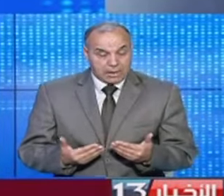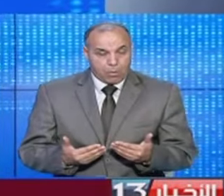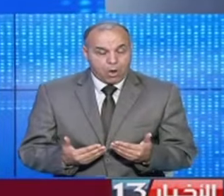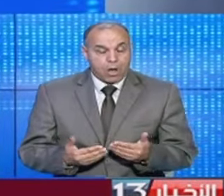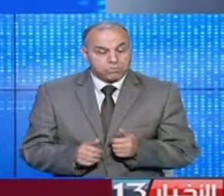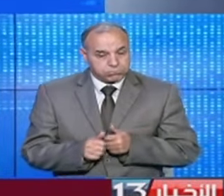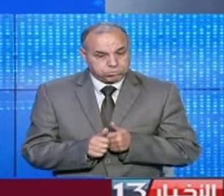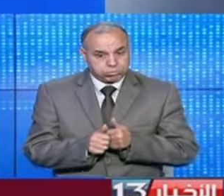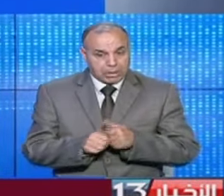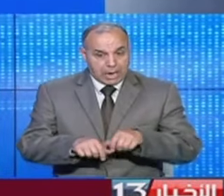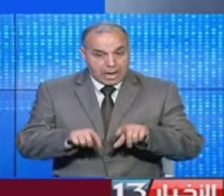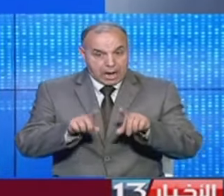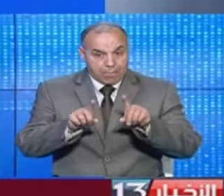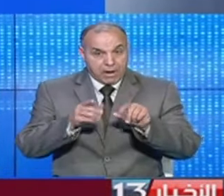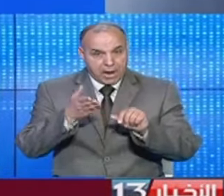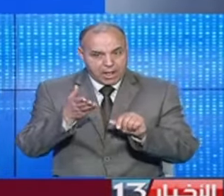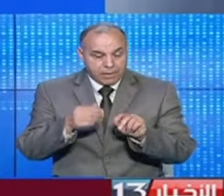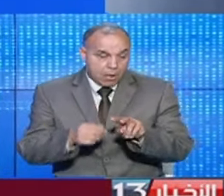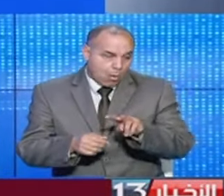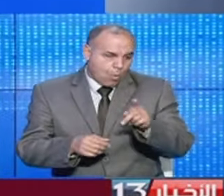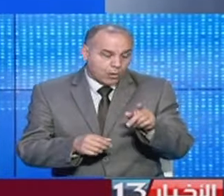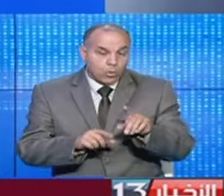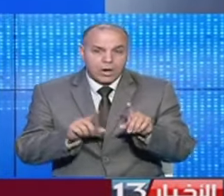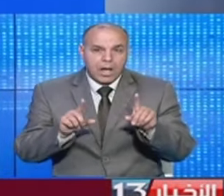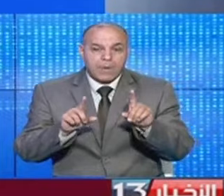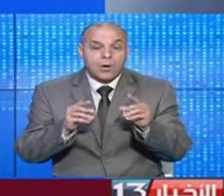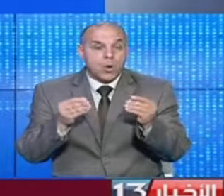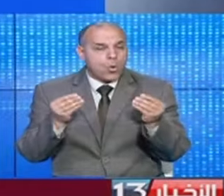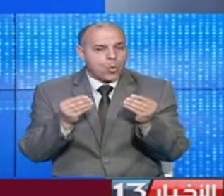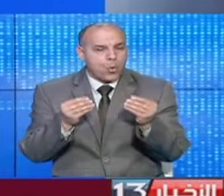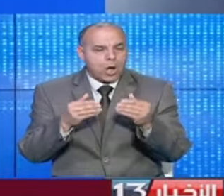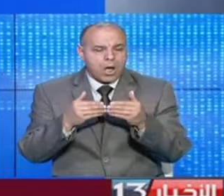ونشير إلى أنه بإمكانكم متابعة هذه النشرة وغيرها